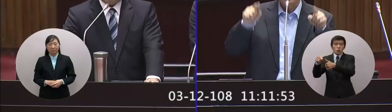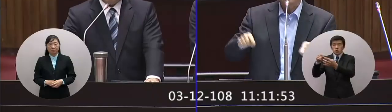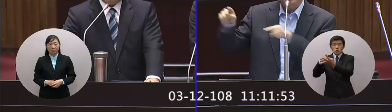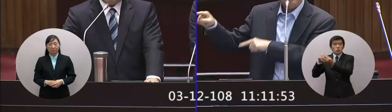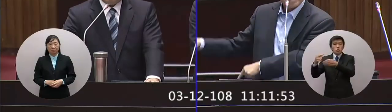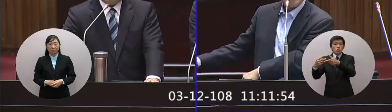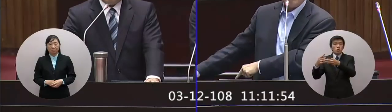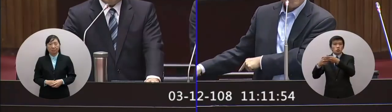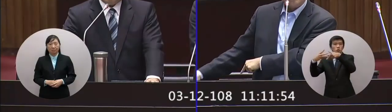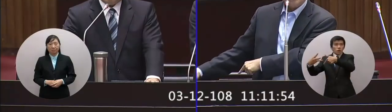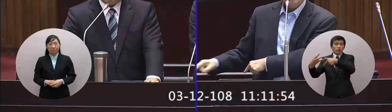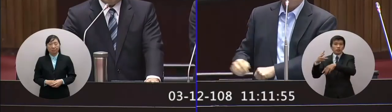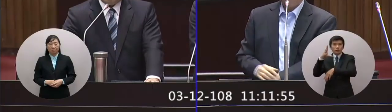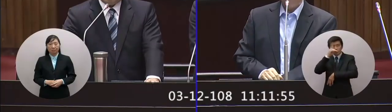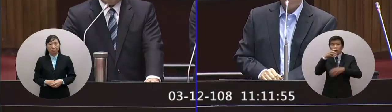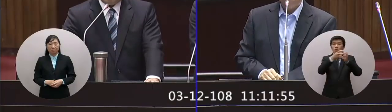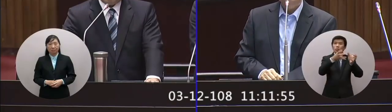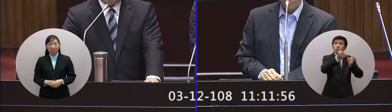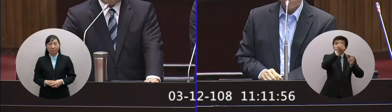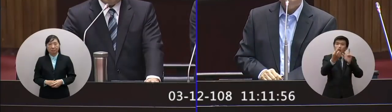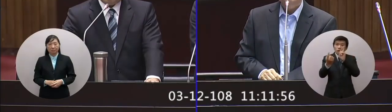部长都要去求下级单位的主任。